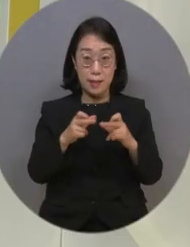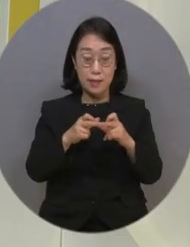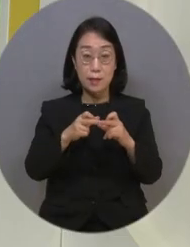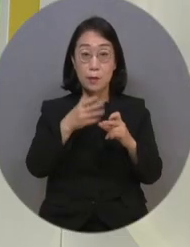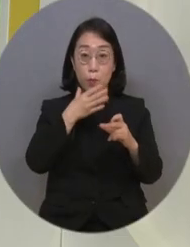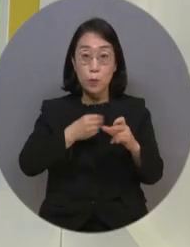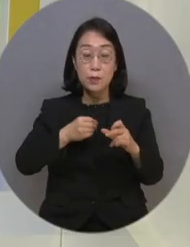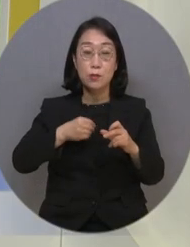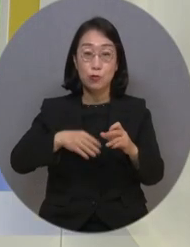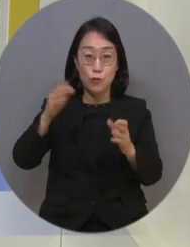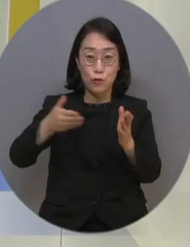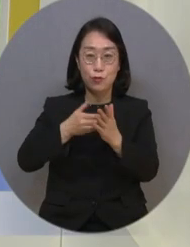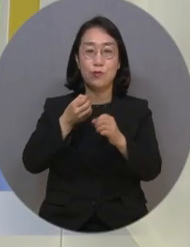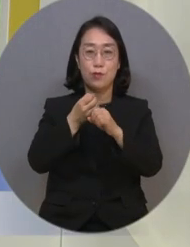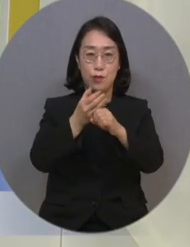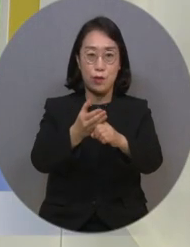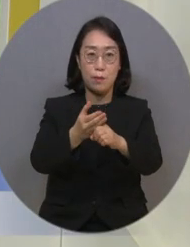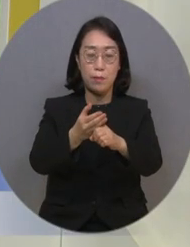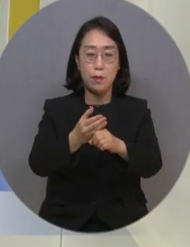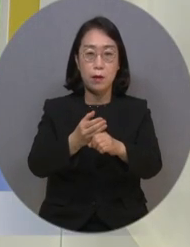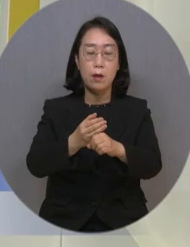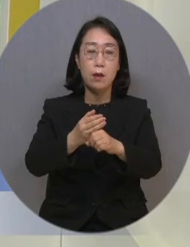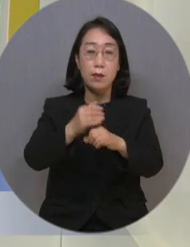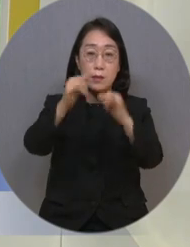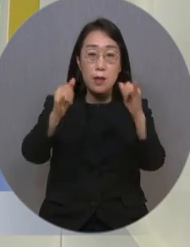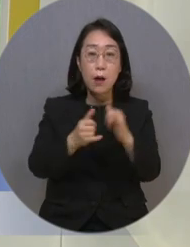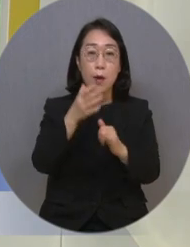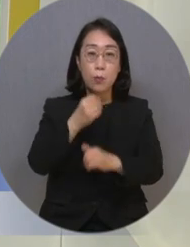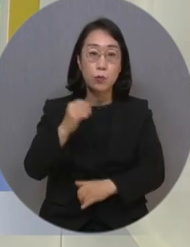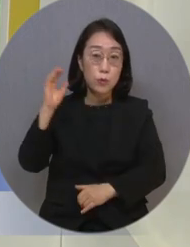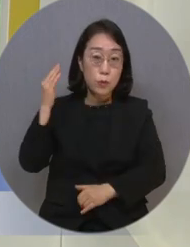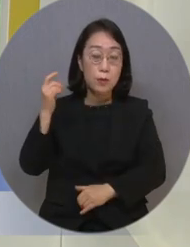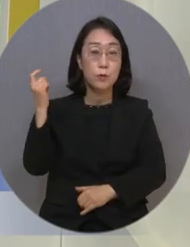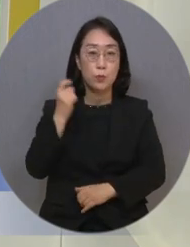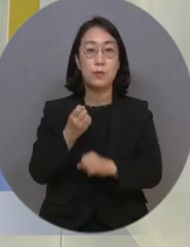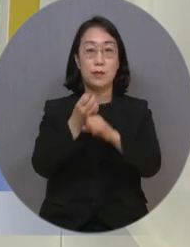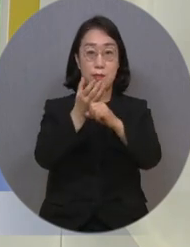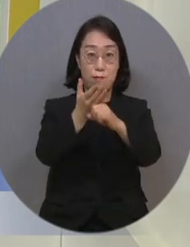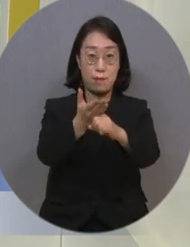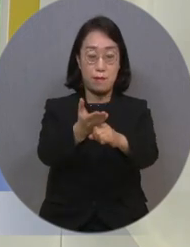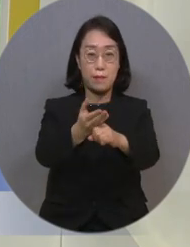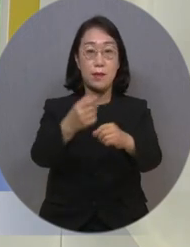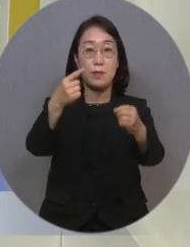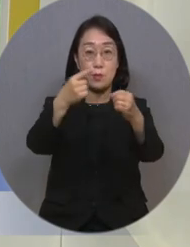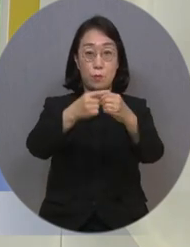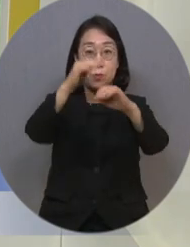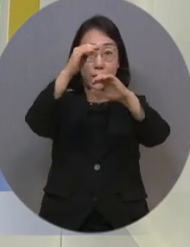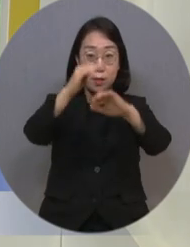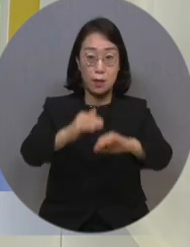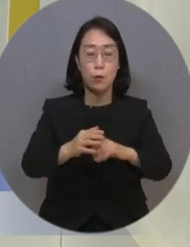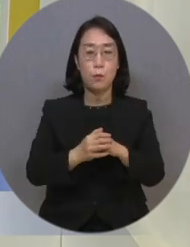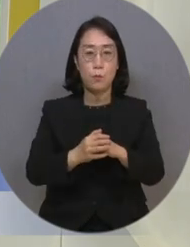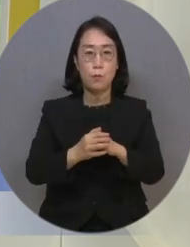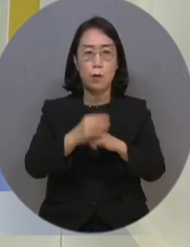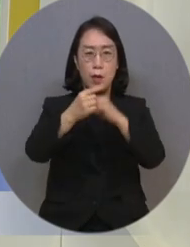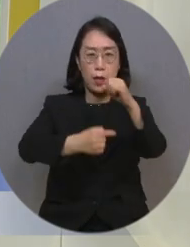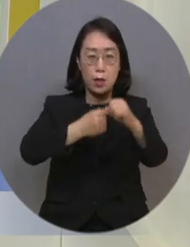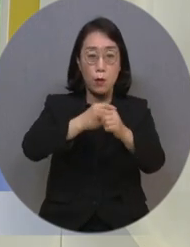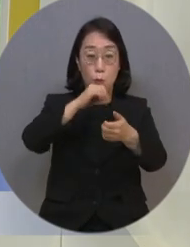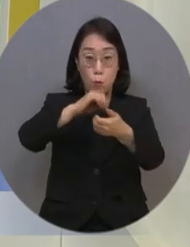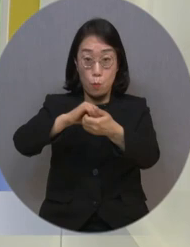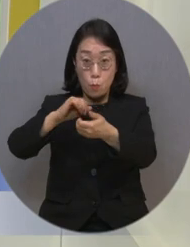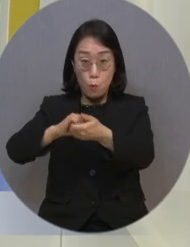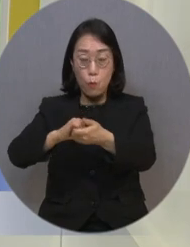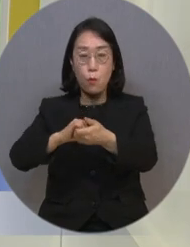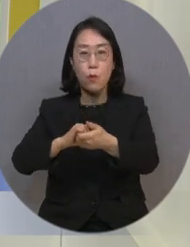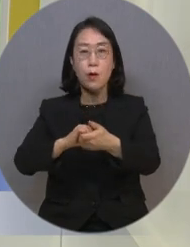브리핑 박정인입니다 웰페어뉴스와 함께 사회복지개 이슈를 만나봅니다 첫 번째 기사입니다 매년